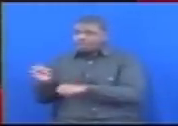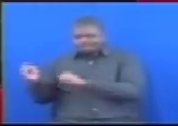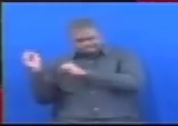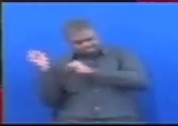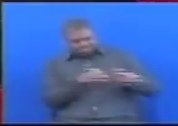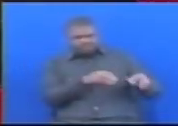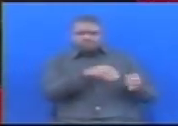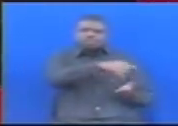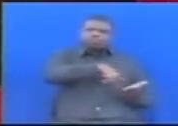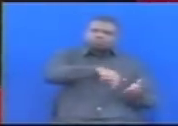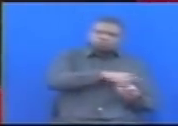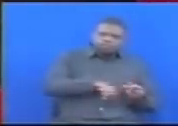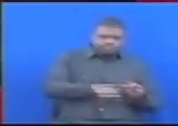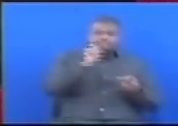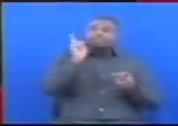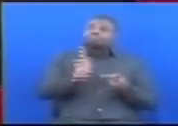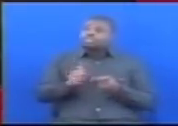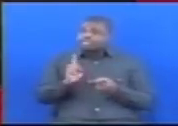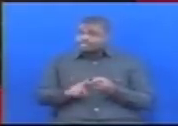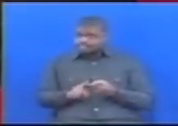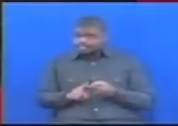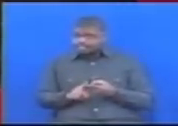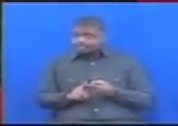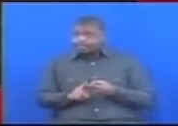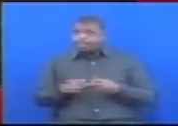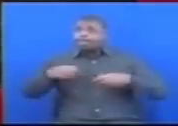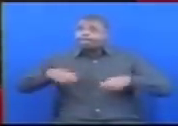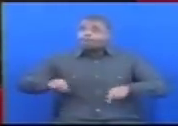kituoni. Kundi la pili mheshimiwa Spika